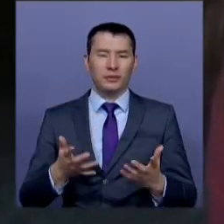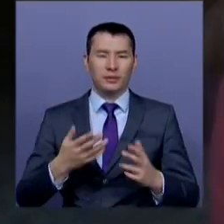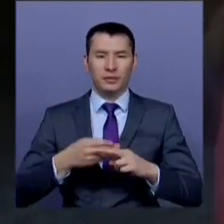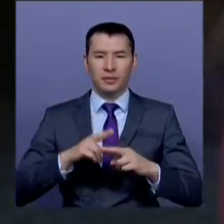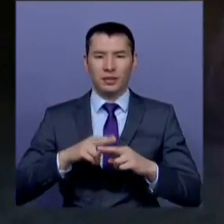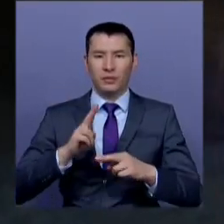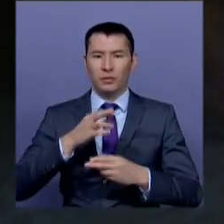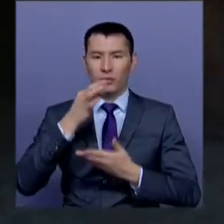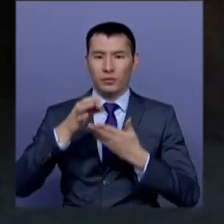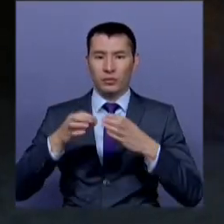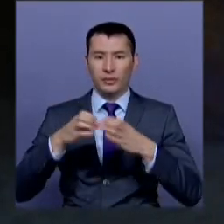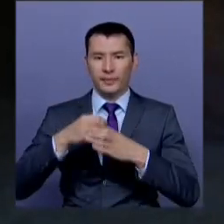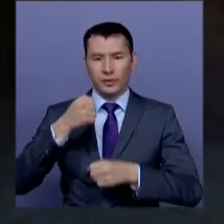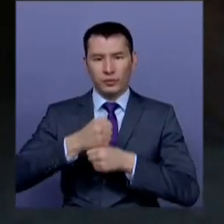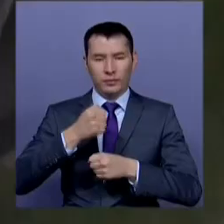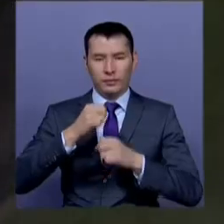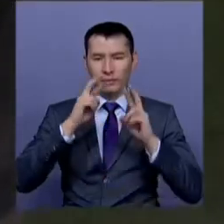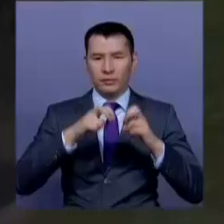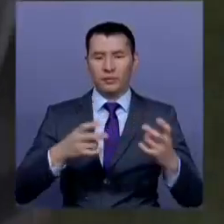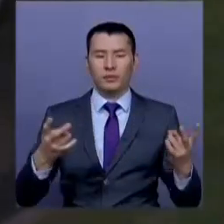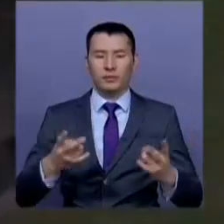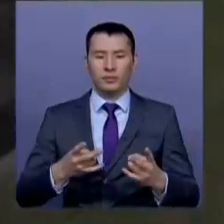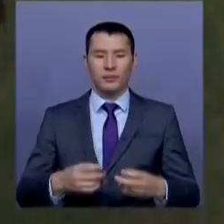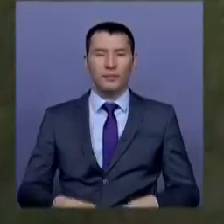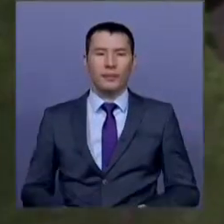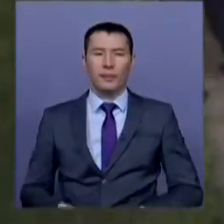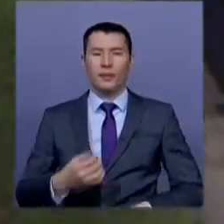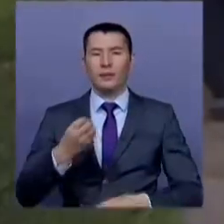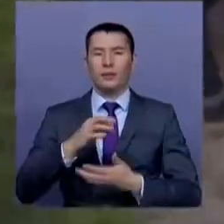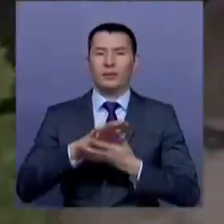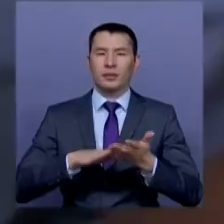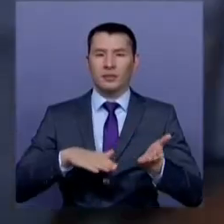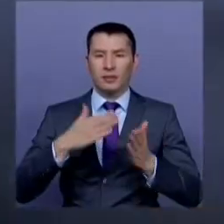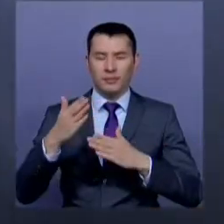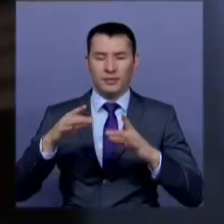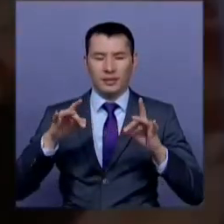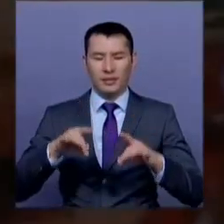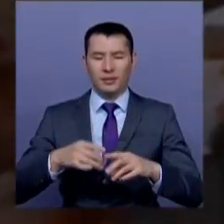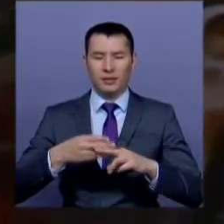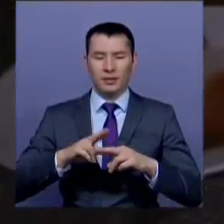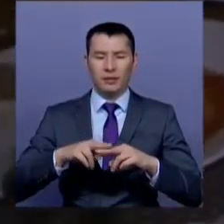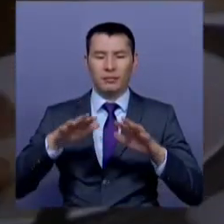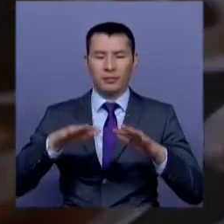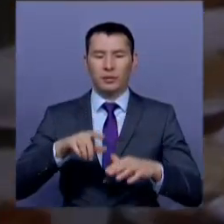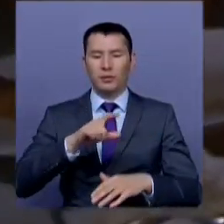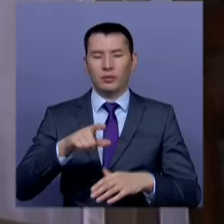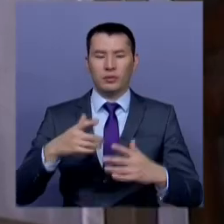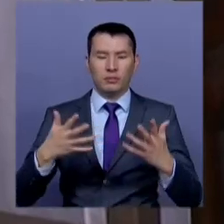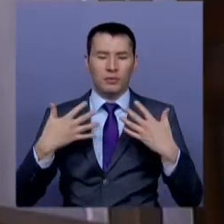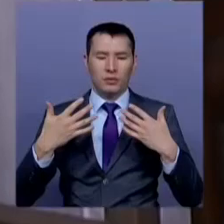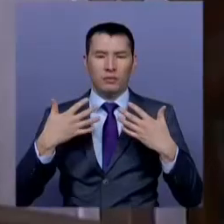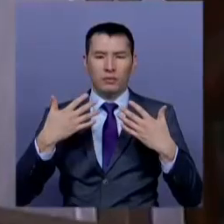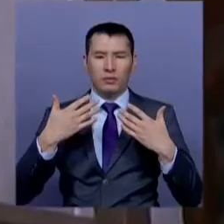И это есть, конечно, риск возникновения. Недочеты выявили и в следующем кафе. В этом заведении клиенты отдыхали прямо на